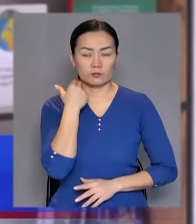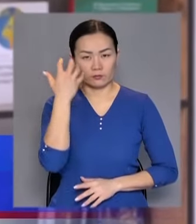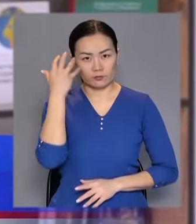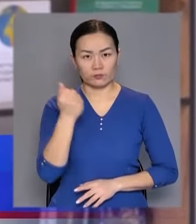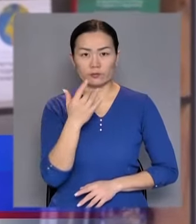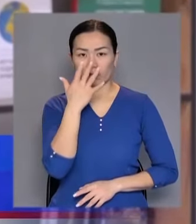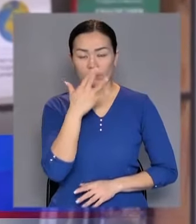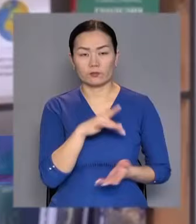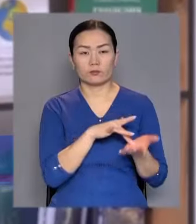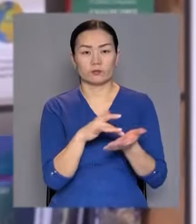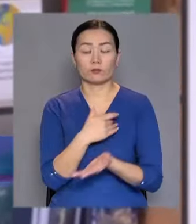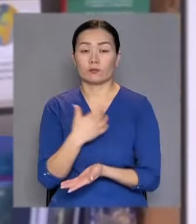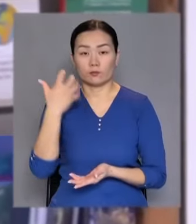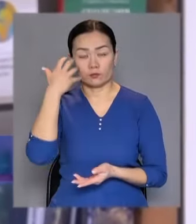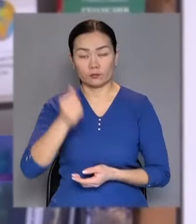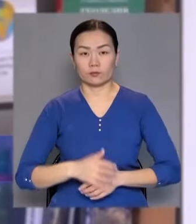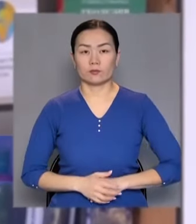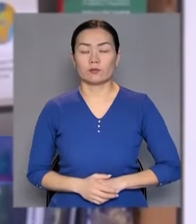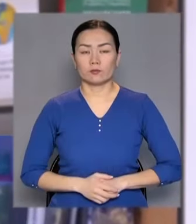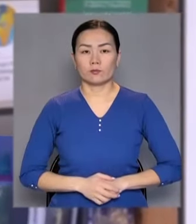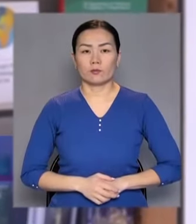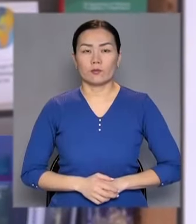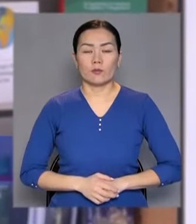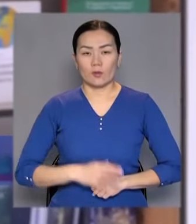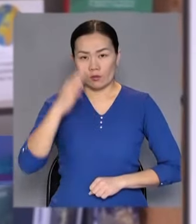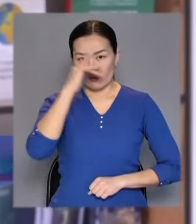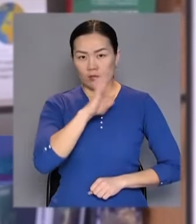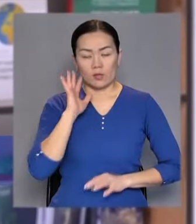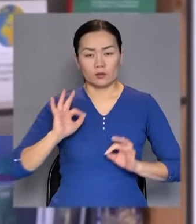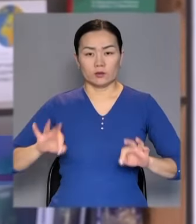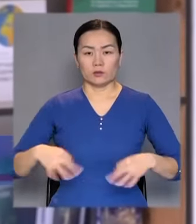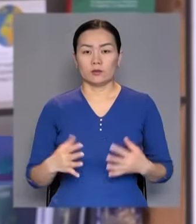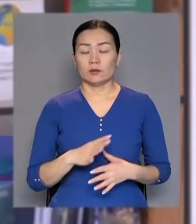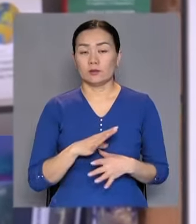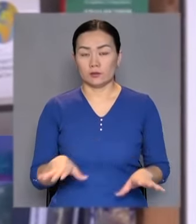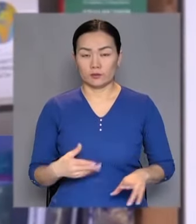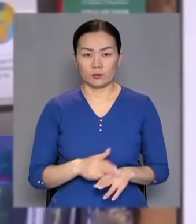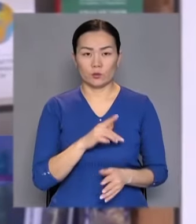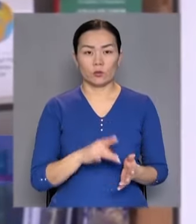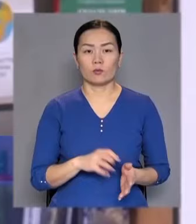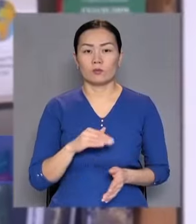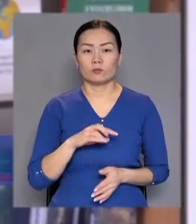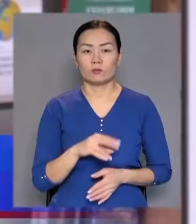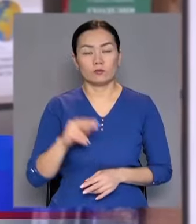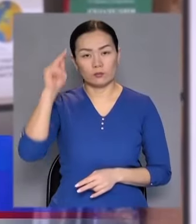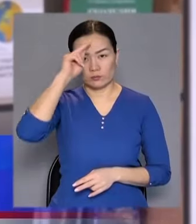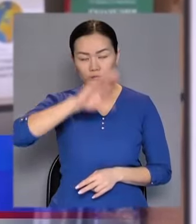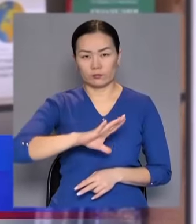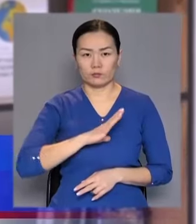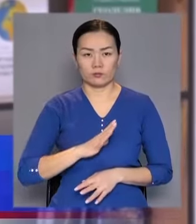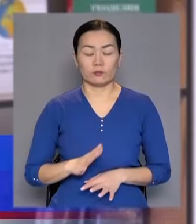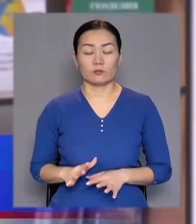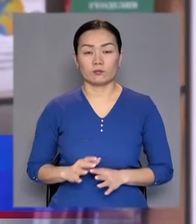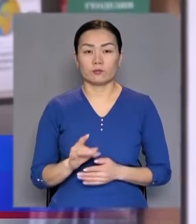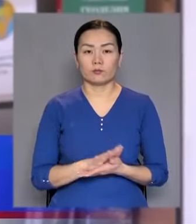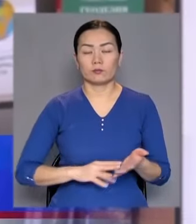Ел көріп, себебі ағылшын тілін тоже оқығанмын. Бірақ атанам жібермеген соң осы Атырау қаласына түстім. Мен